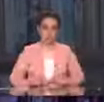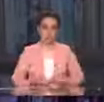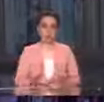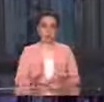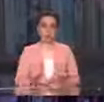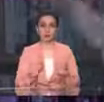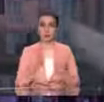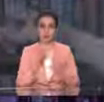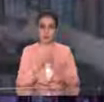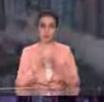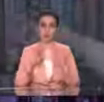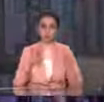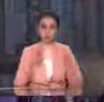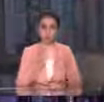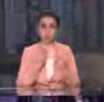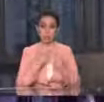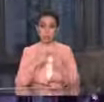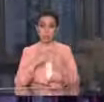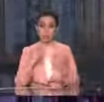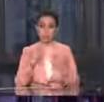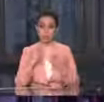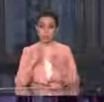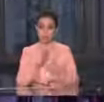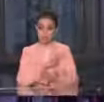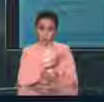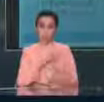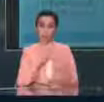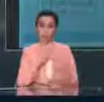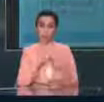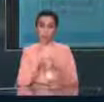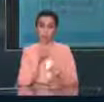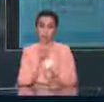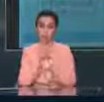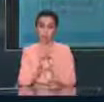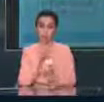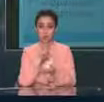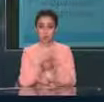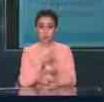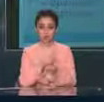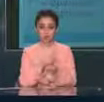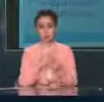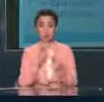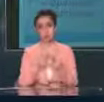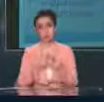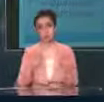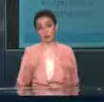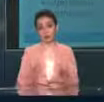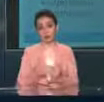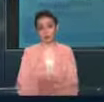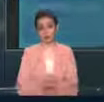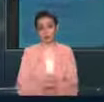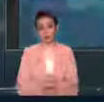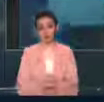этот случай произошёл задали упражнения и так далее